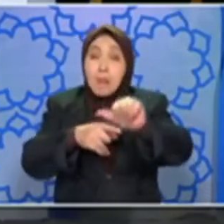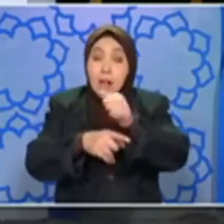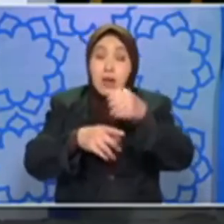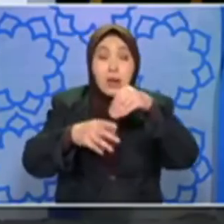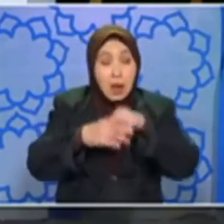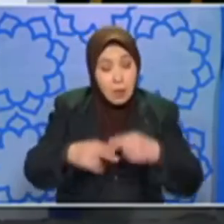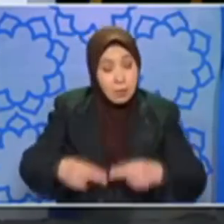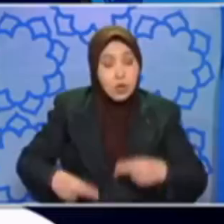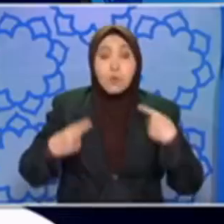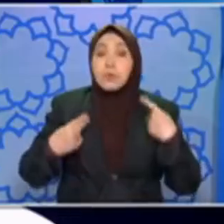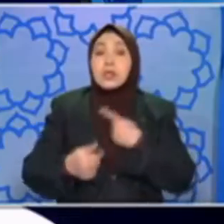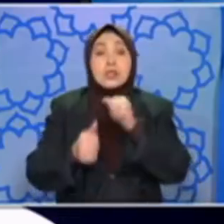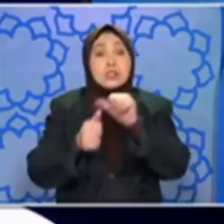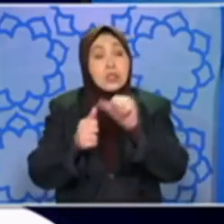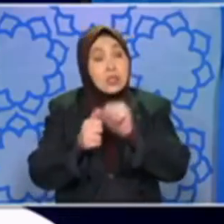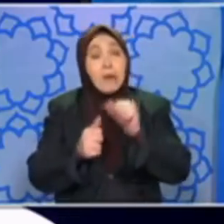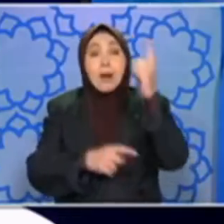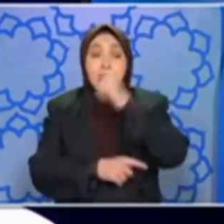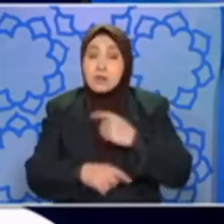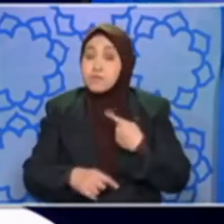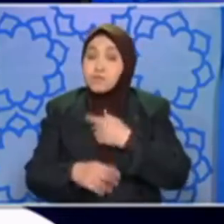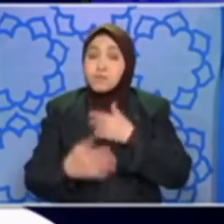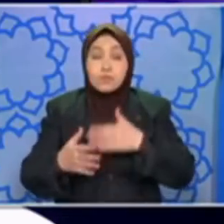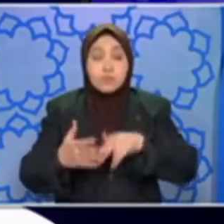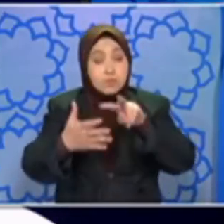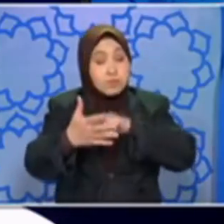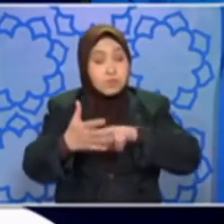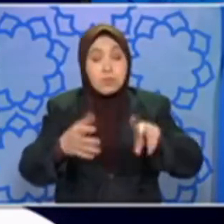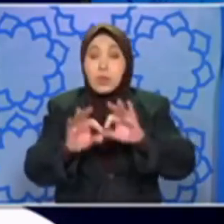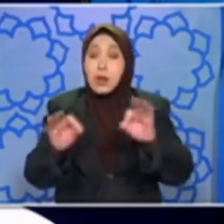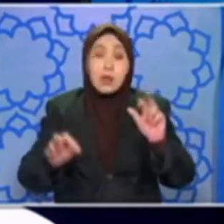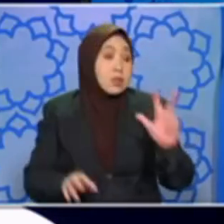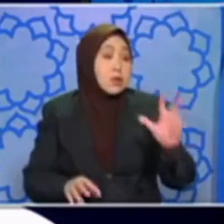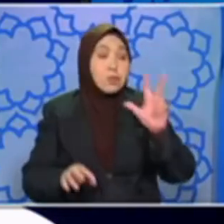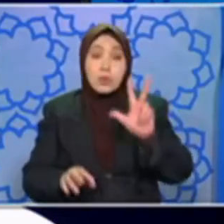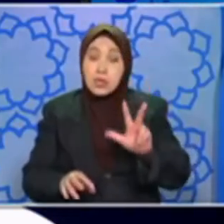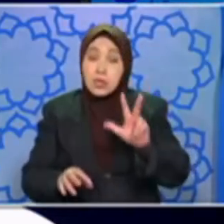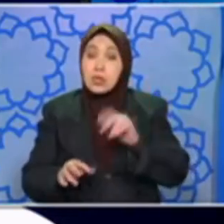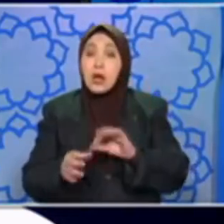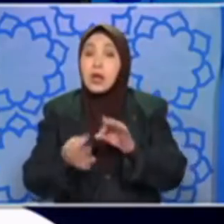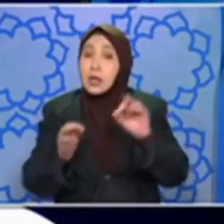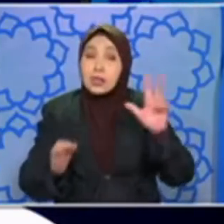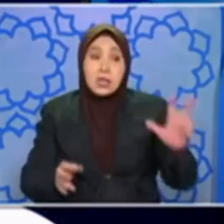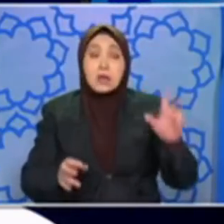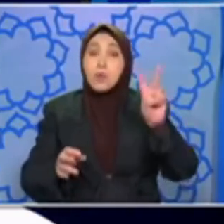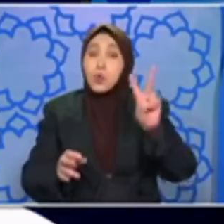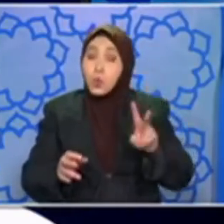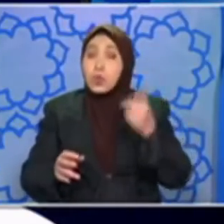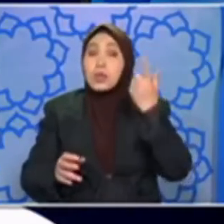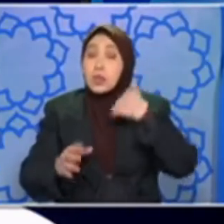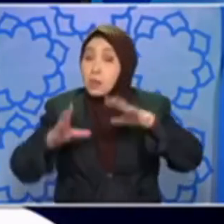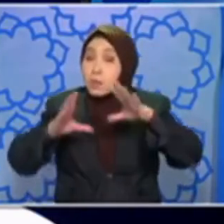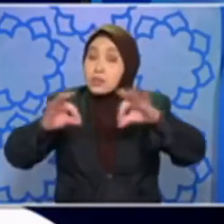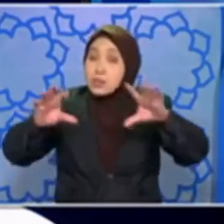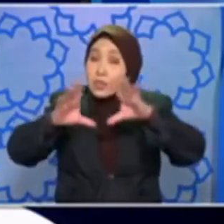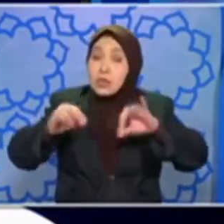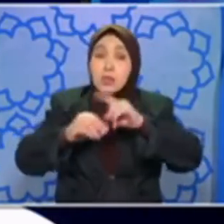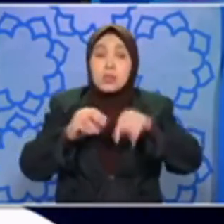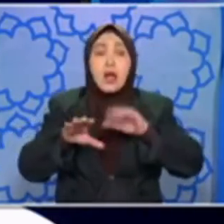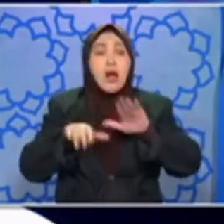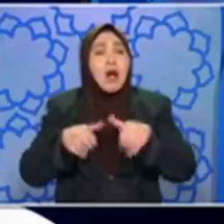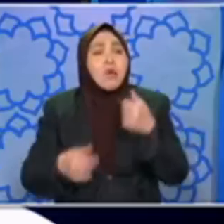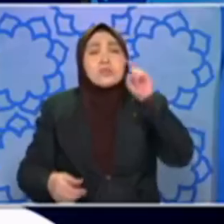kehidupan kita seharian. Jadi kita sudah pun membaca sehingga ayat 33 ya, ayat 32 tadi bercakap tentang bagaimana zina